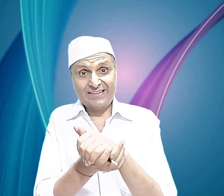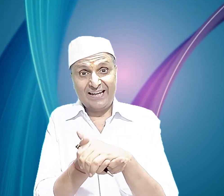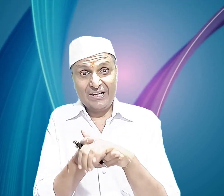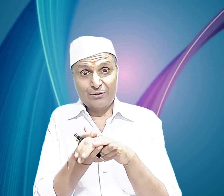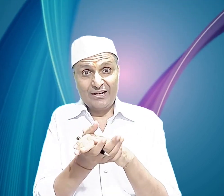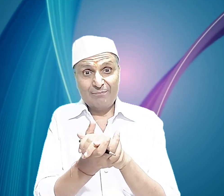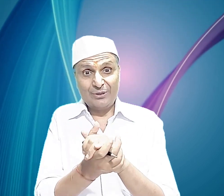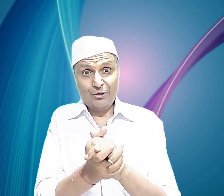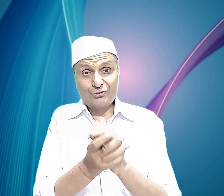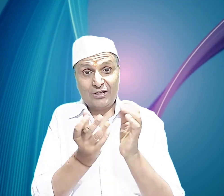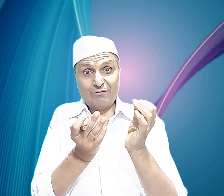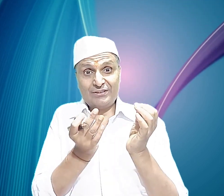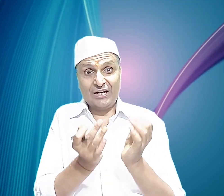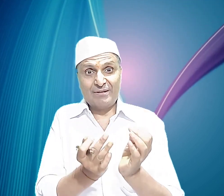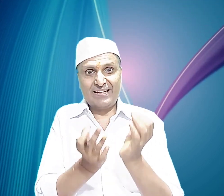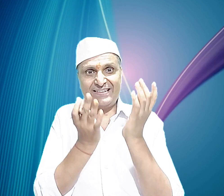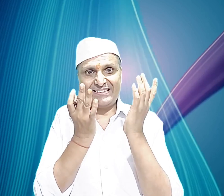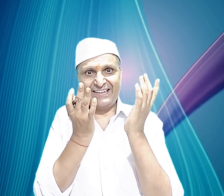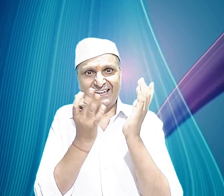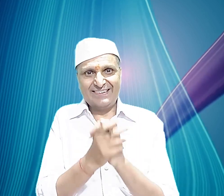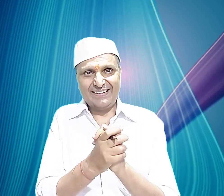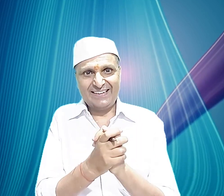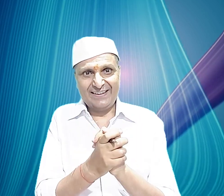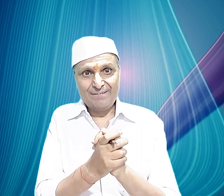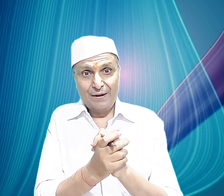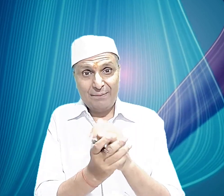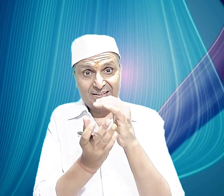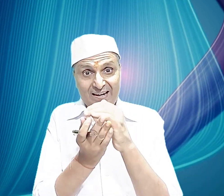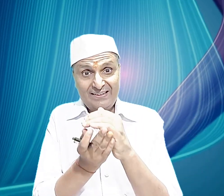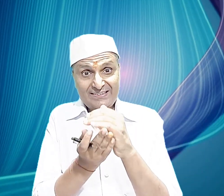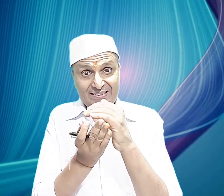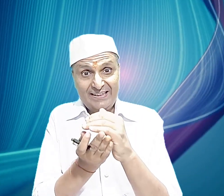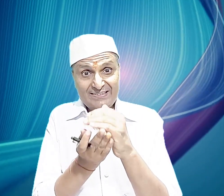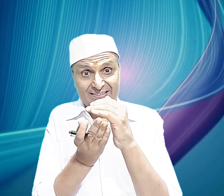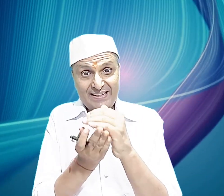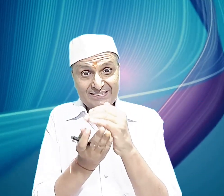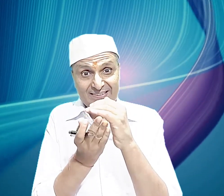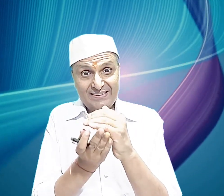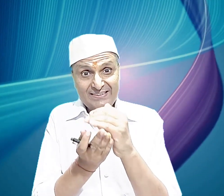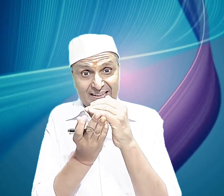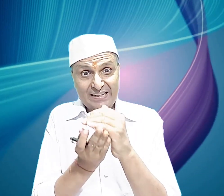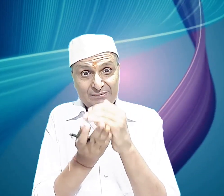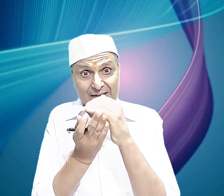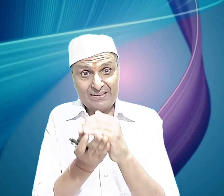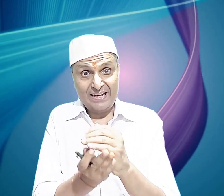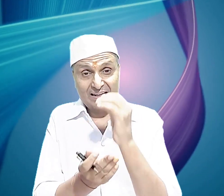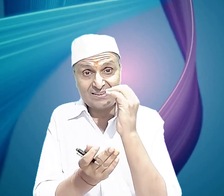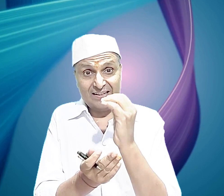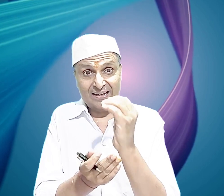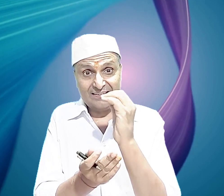को मानते हैं क्योंकि हम तो सर्वधर्म के देश के अंदर रहते हैं। पर क्या इस तरीके से जैन संस्कृति, जैन धर्म,